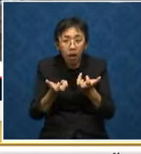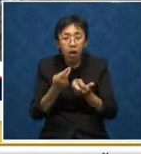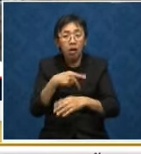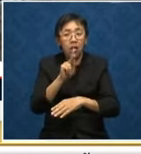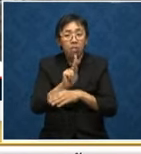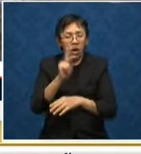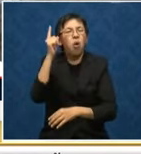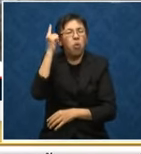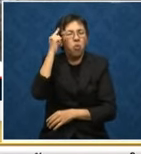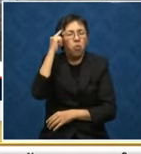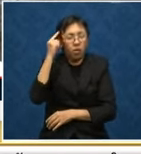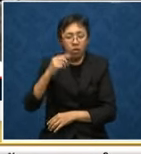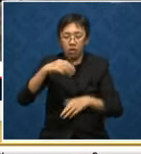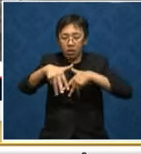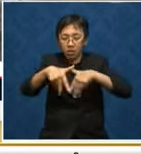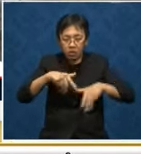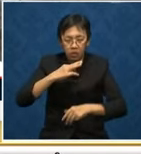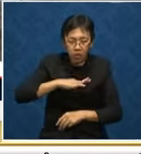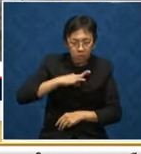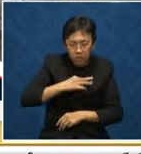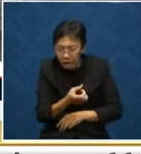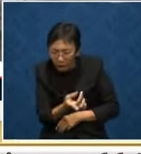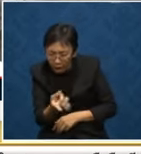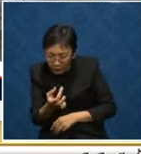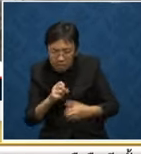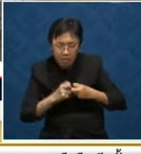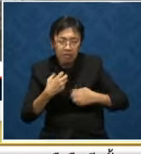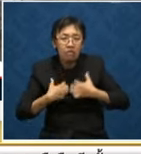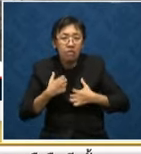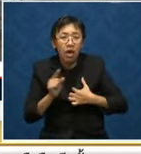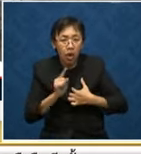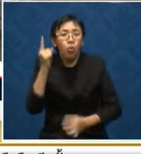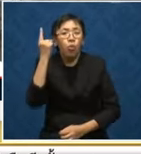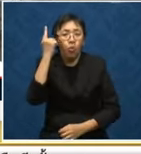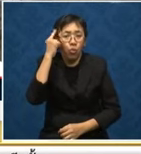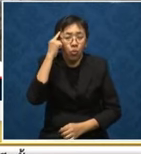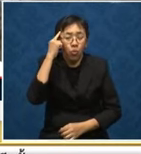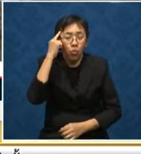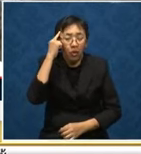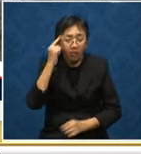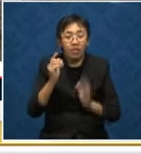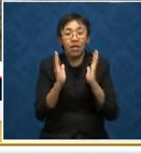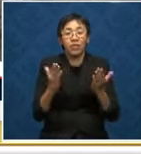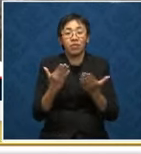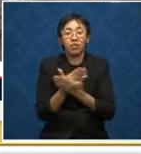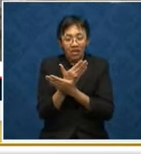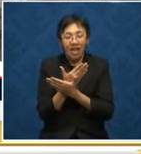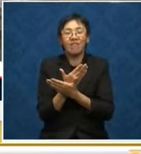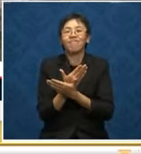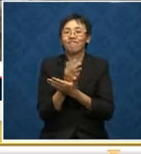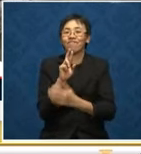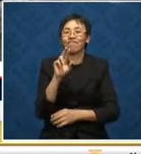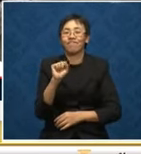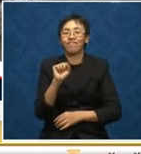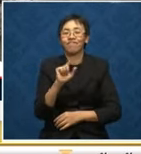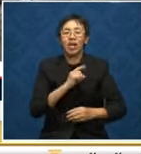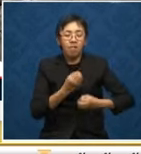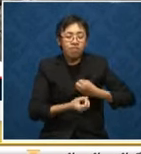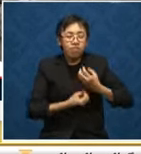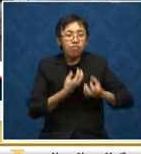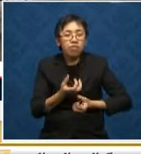ความรู้สึกทุกข์สุขของพี่น้องประชาชนแล้วยังเป็นตัวแทนของสถาบันหลักของเมืองเราที่จะถ่ายทอด